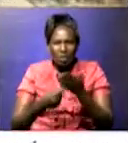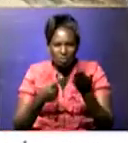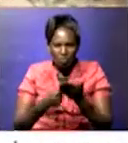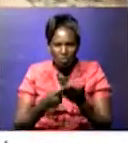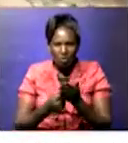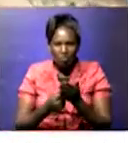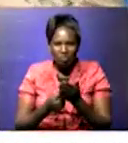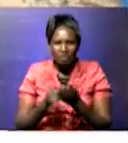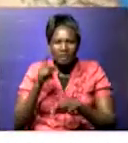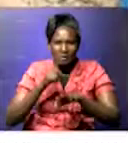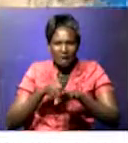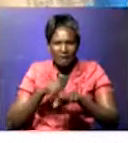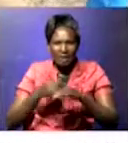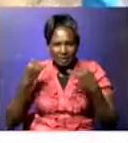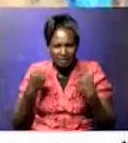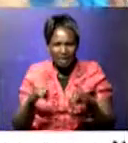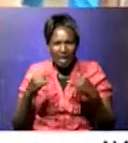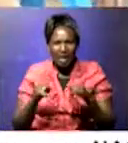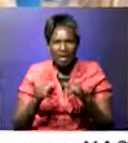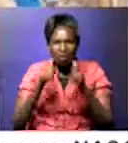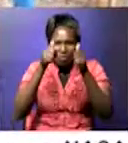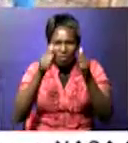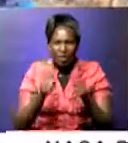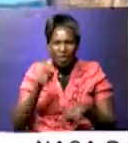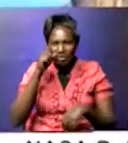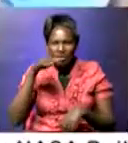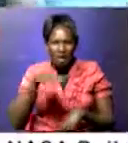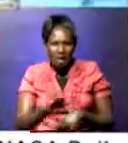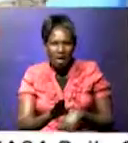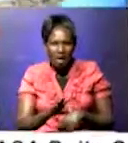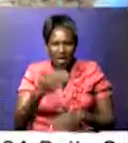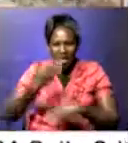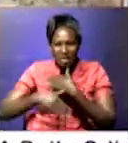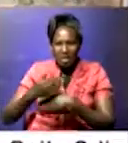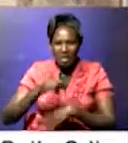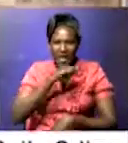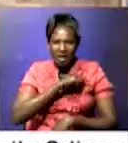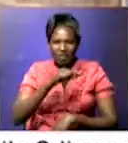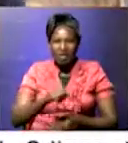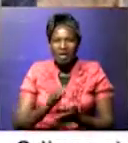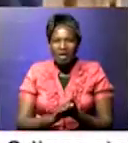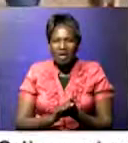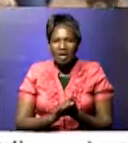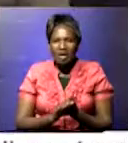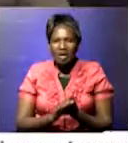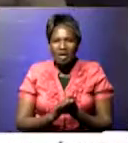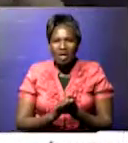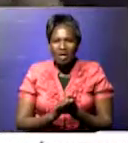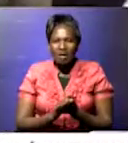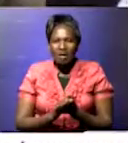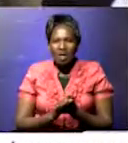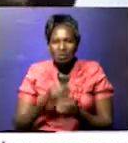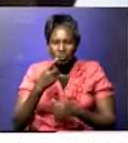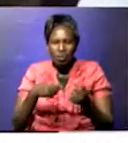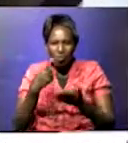ni kuvamiwa wakati wakijaribu kuweka mabango karibu na afisi za gavana wa sasa Alfred Mutua na kupelekea